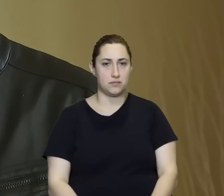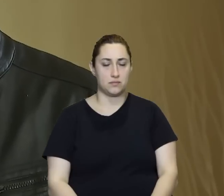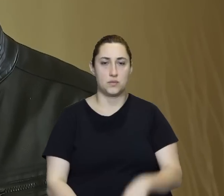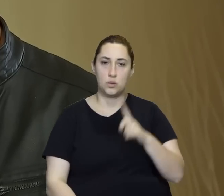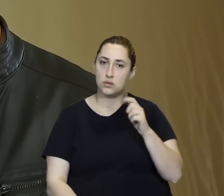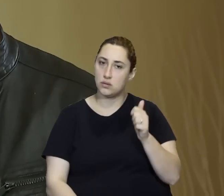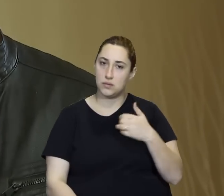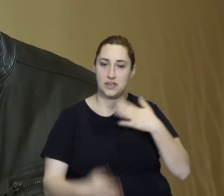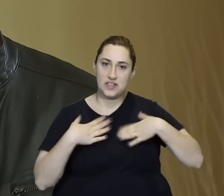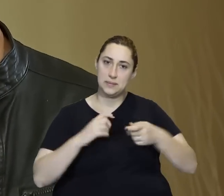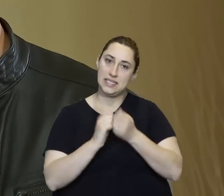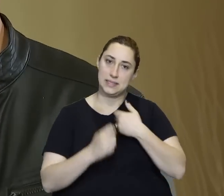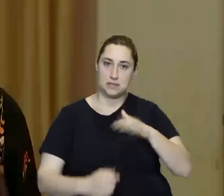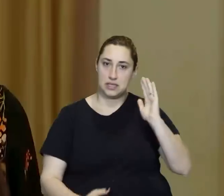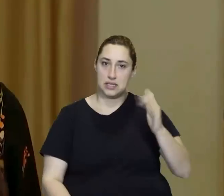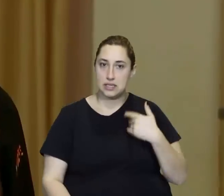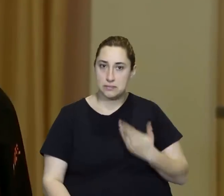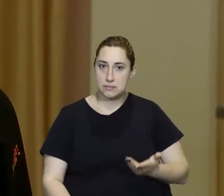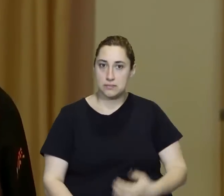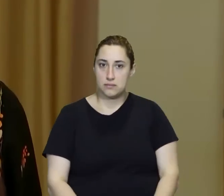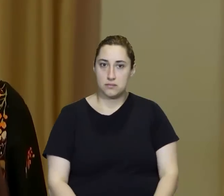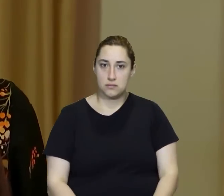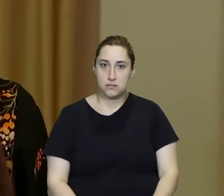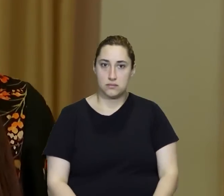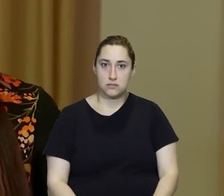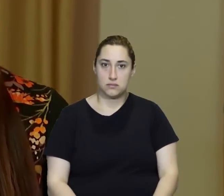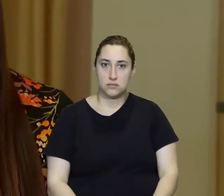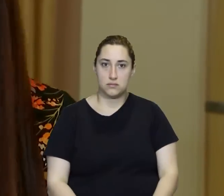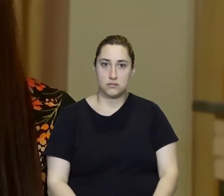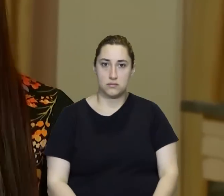O zaman ben üstümü değiştireyim, gideyim.